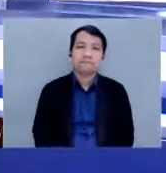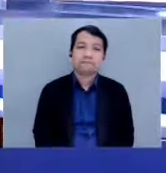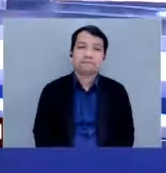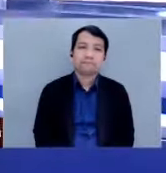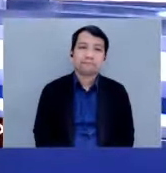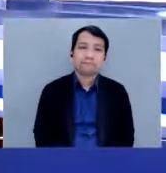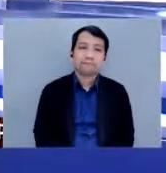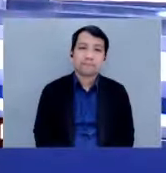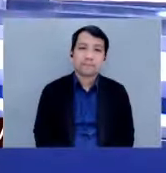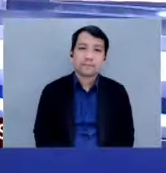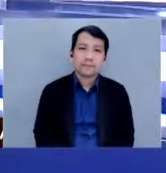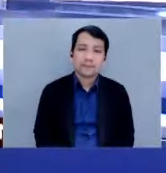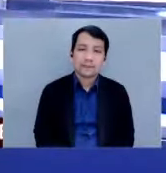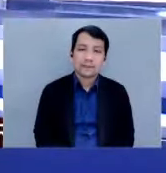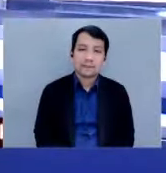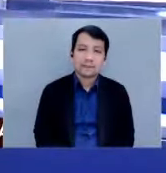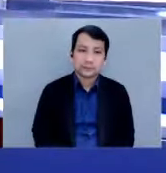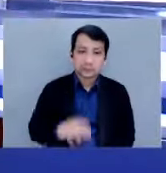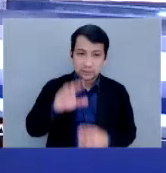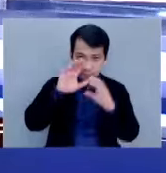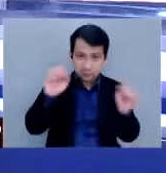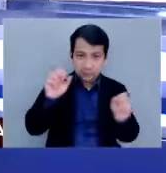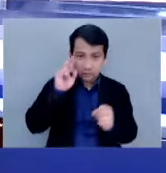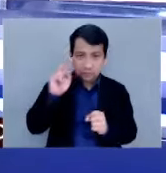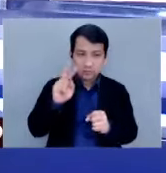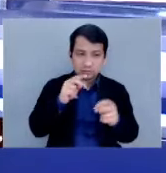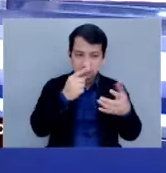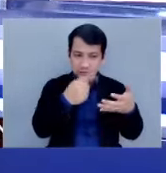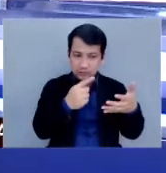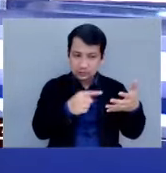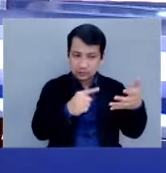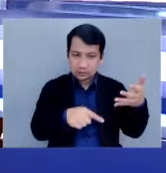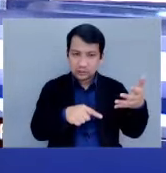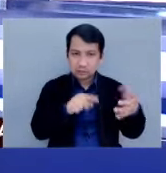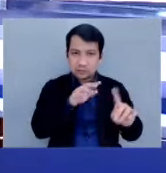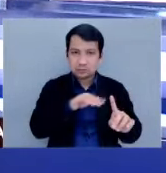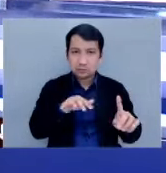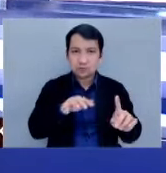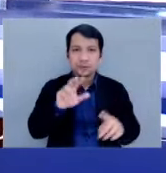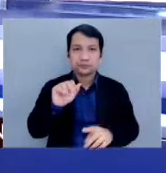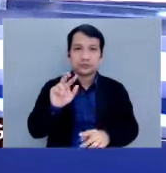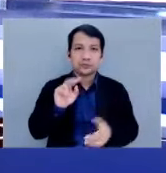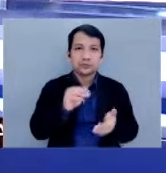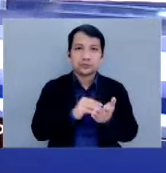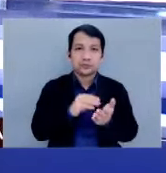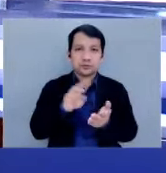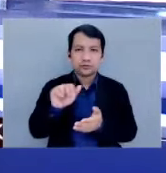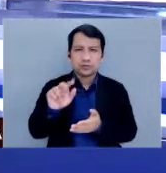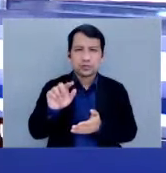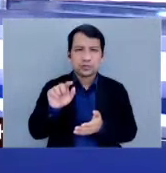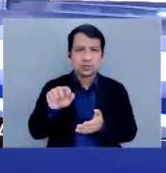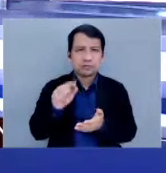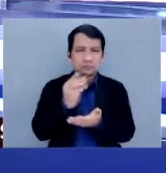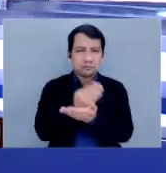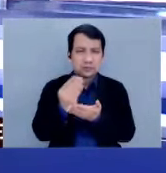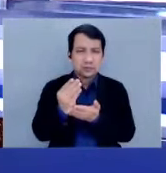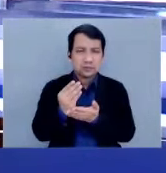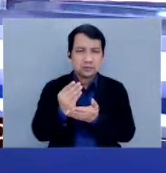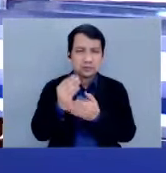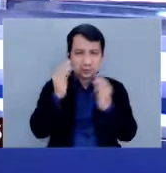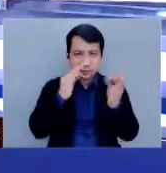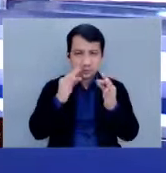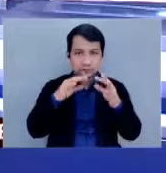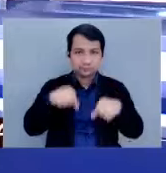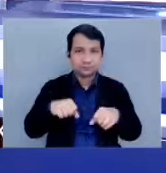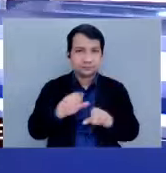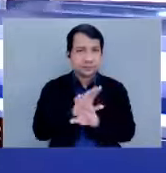Tininspeksyon ni Pangulong Bongbong Marcos ang higit 13 billion pesos na halaga ng nasabat na shabu sa Batangas. Pagmamalaki ng Pangulo, hindi kailangan